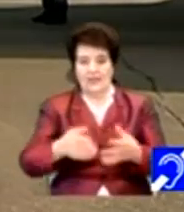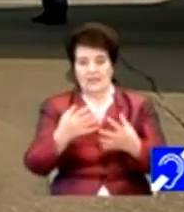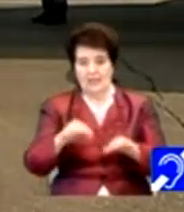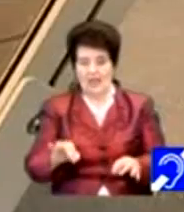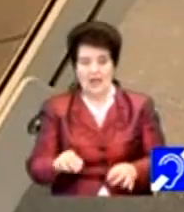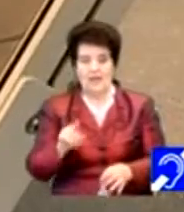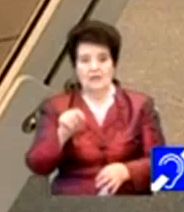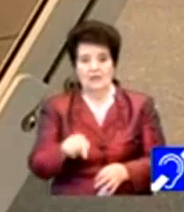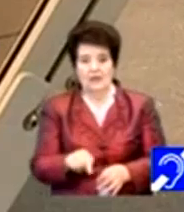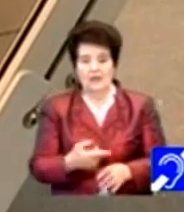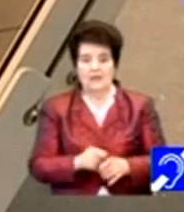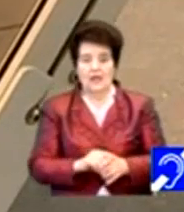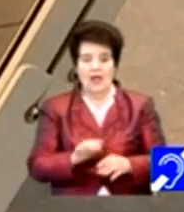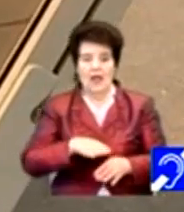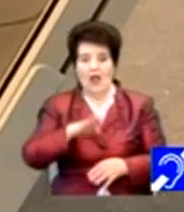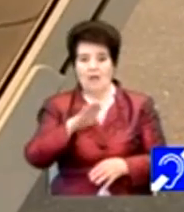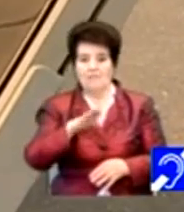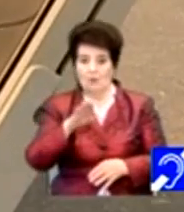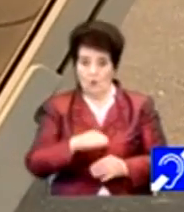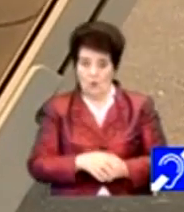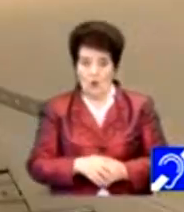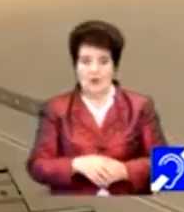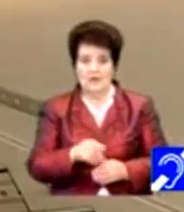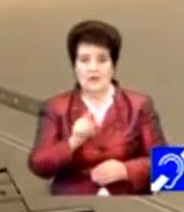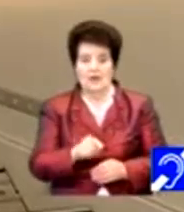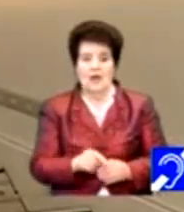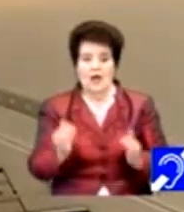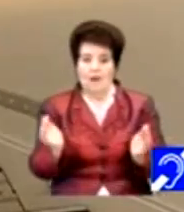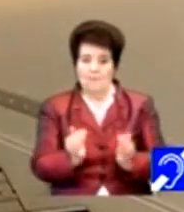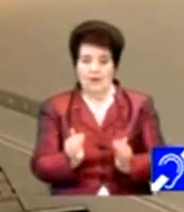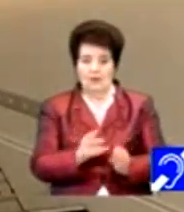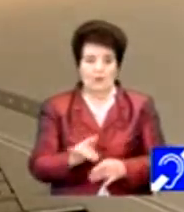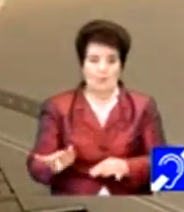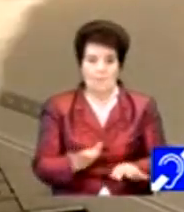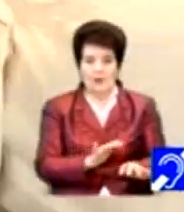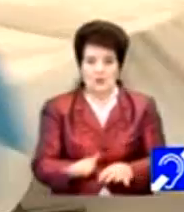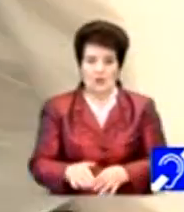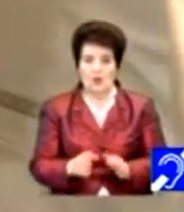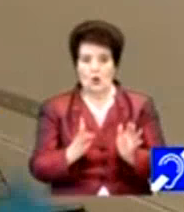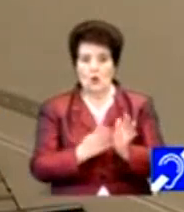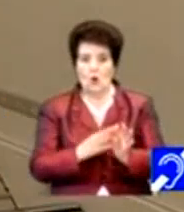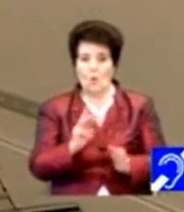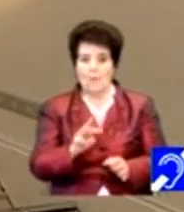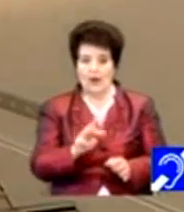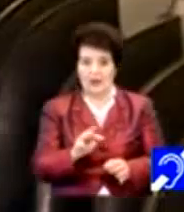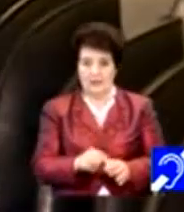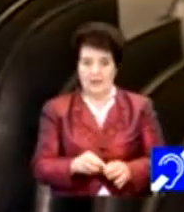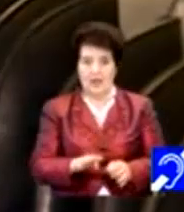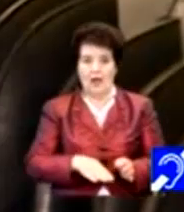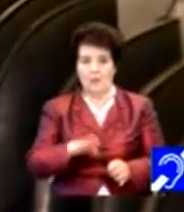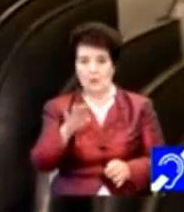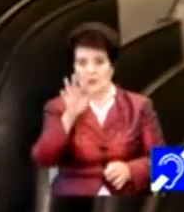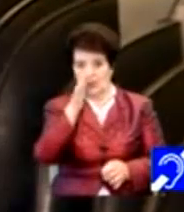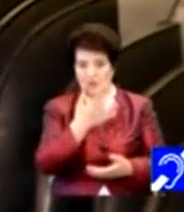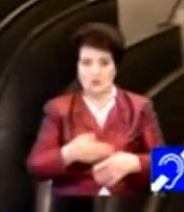Totodată, în avion este recomandat călătorilor să-și limiteze la maximum mișcările. În data de 9 martie, aeroportul din Chișinău a